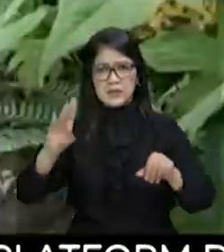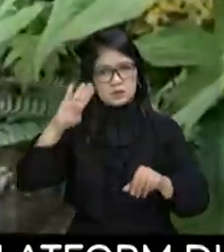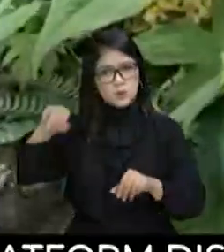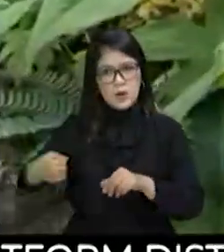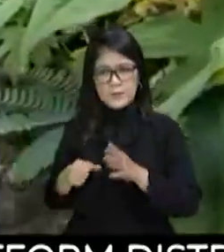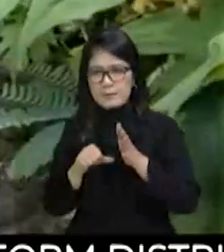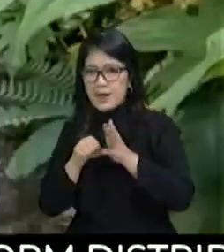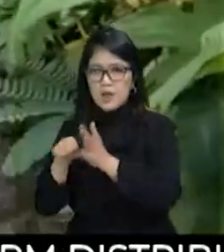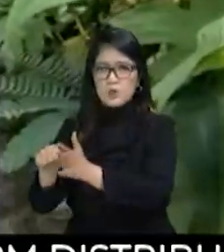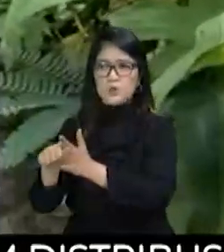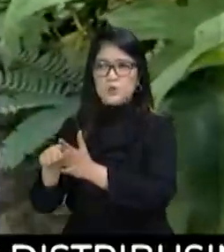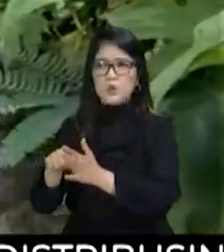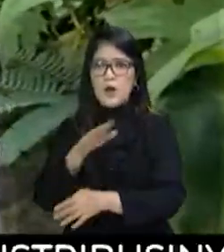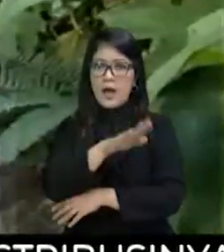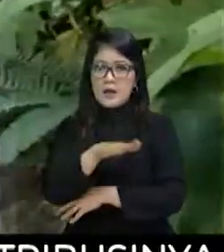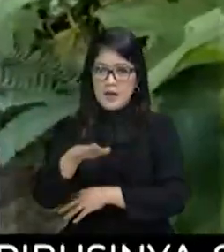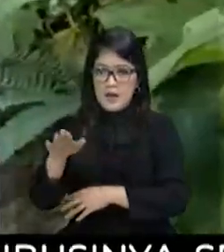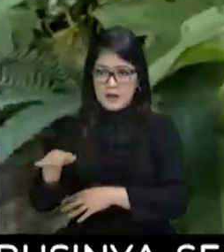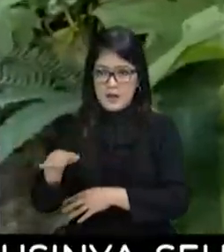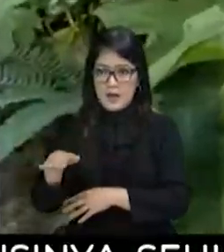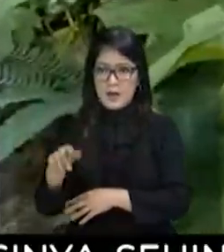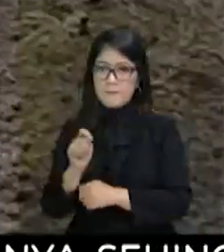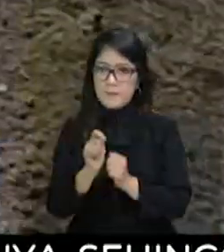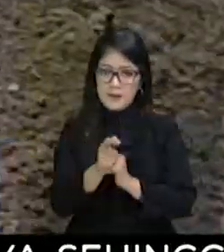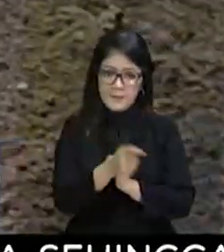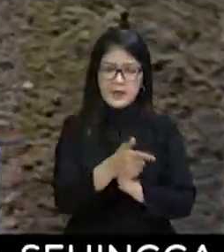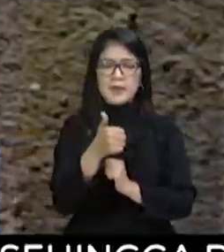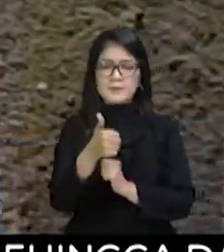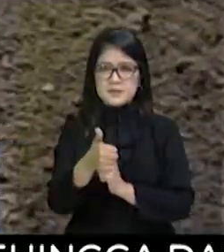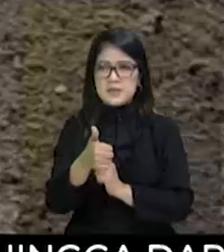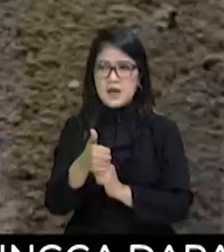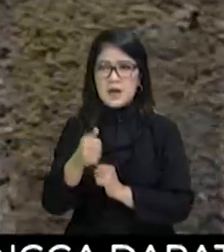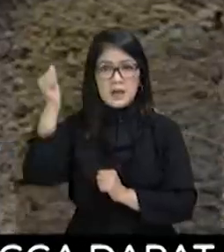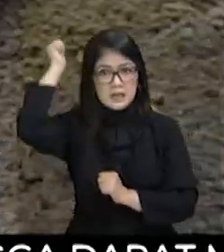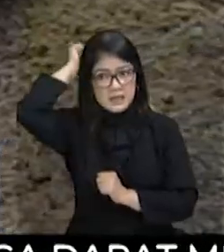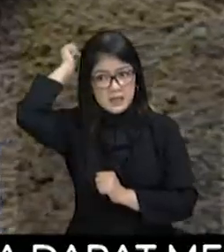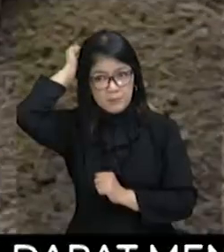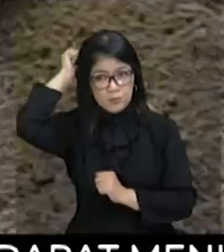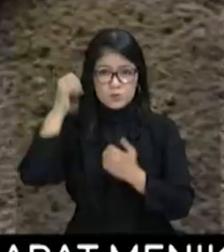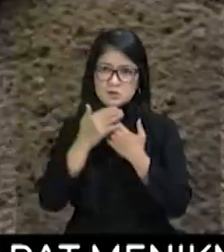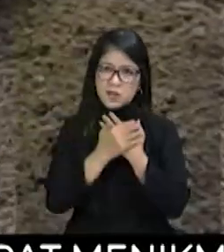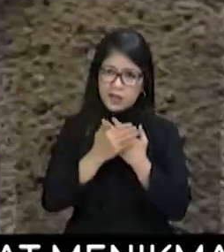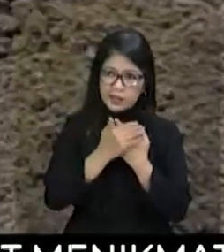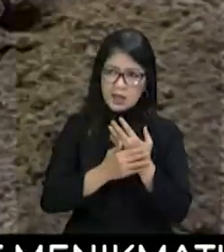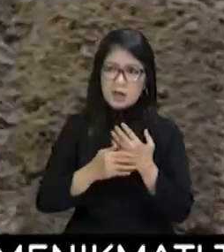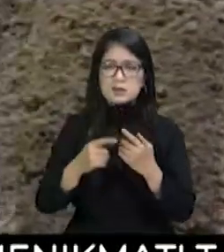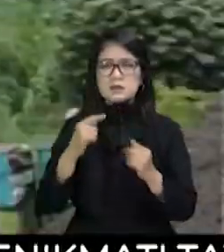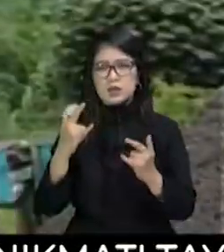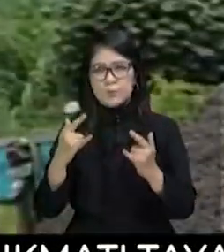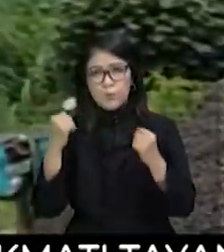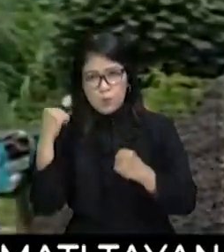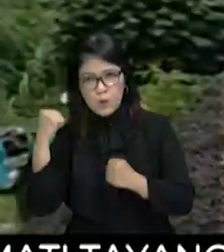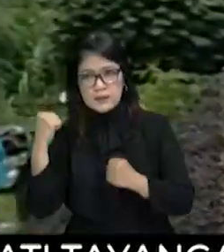menghidupi putra-putri mereka. Kasih sayang seorang ibu bagai sebuah kekuatan untuk melakukan hal di